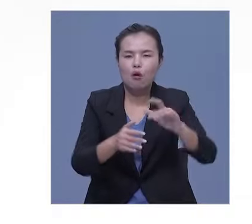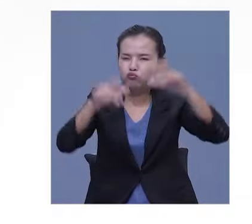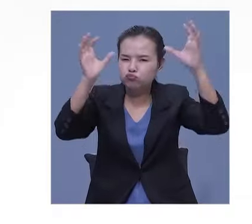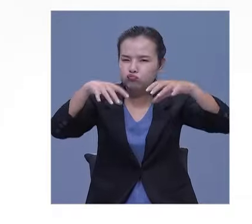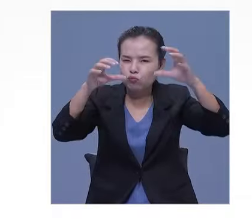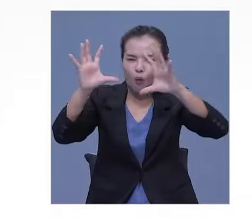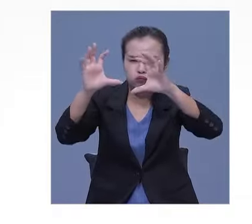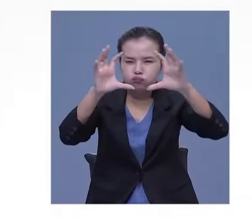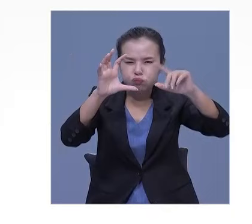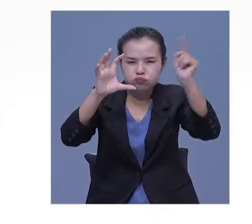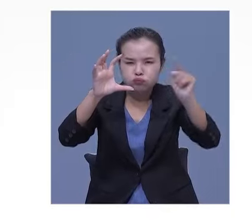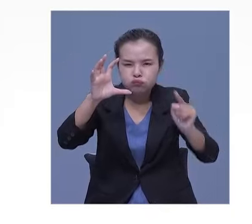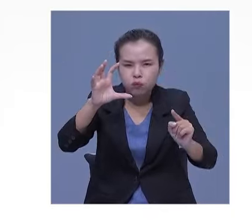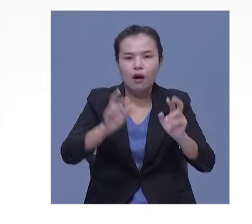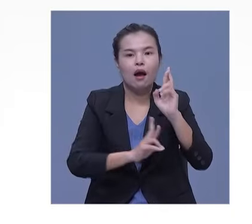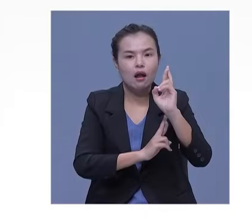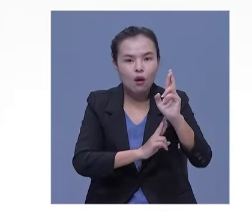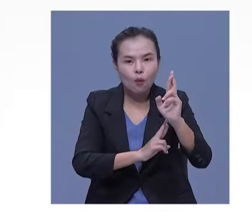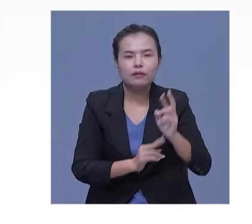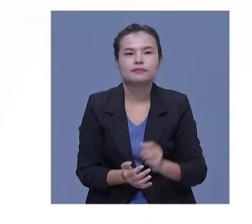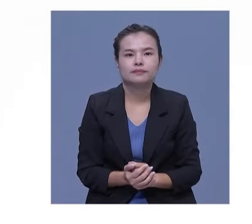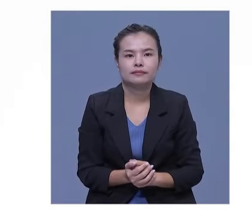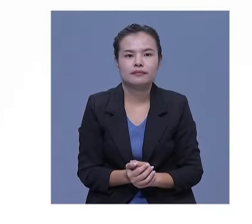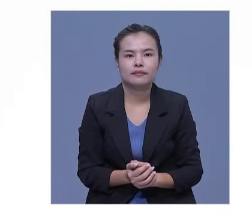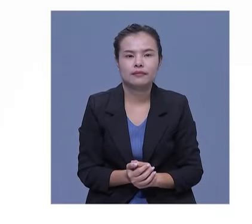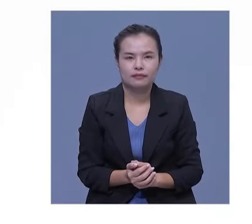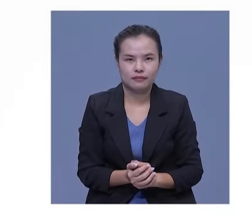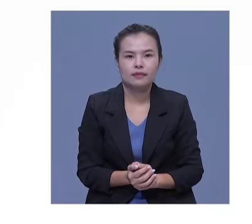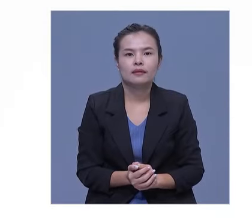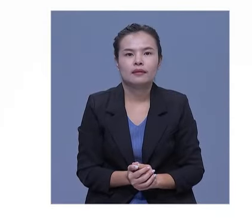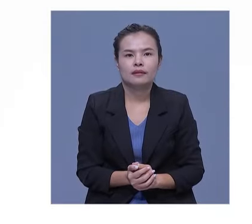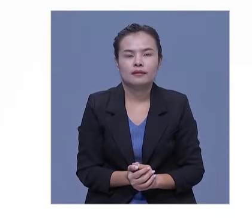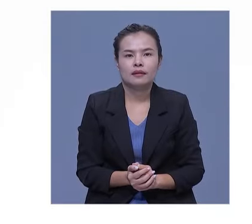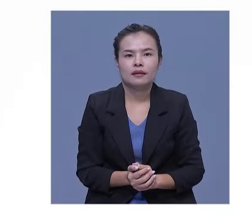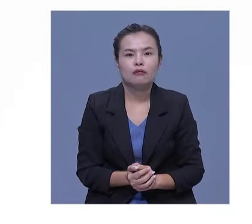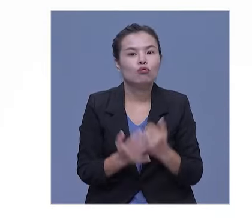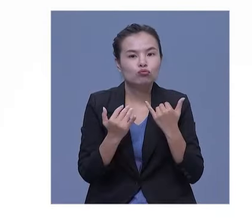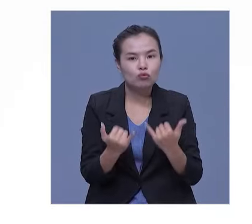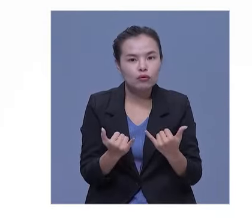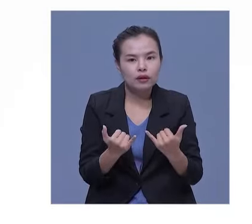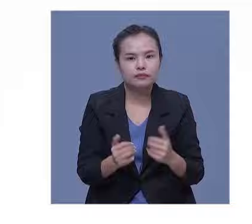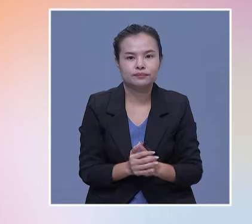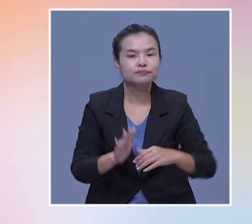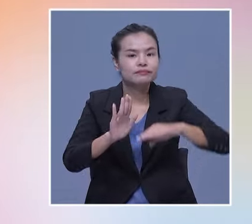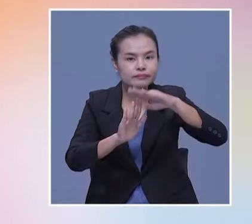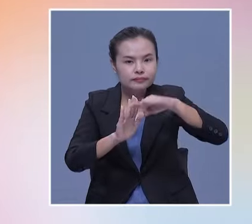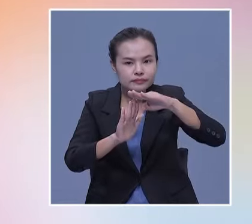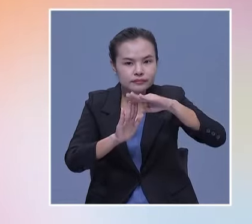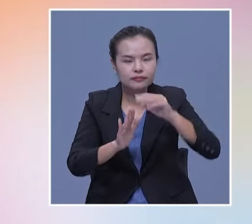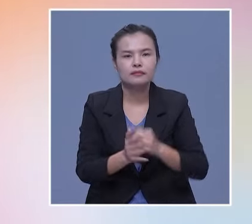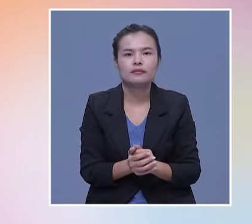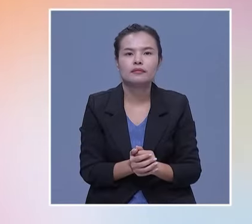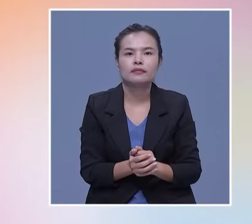ฟ้าคะนองเอาไว้ด้วยคราวนี้ถ้าเรามาดูในรายภาคเนี่ยคุณออมท่านผู้ชมณตอนนี้นะฮะภาคเหนือกรม